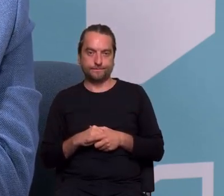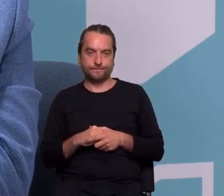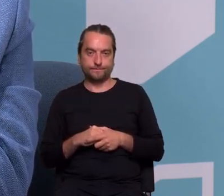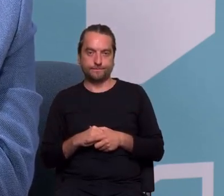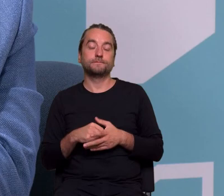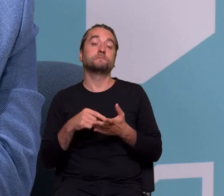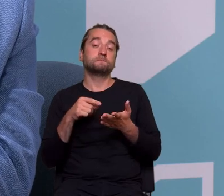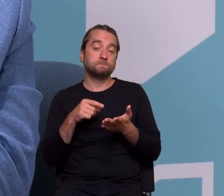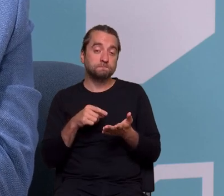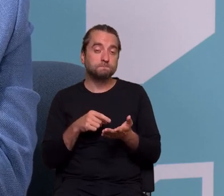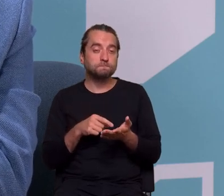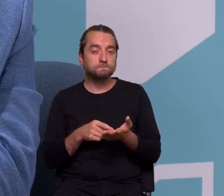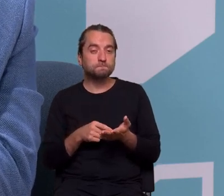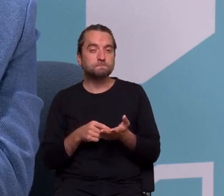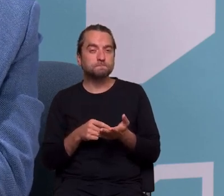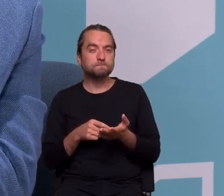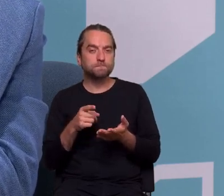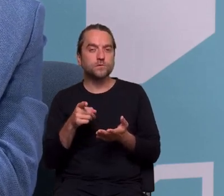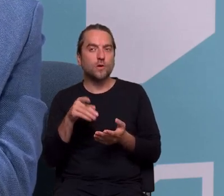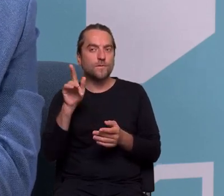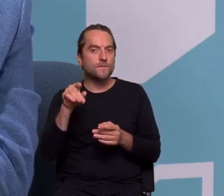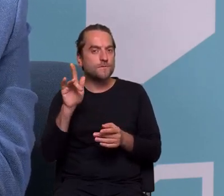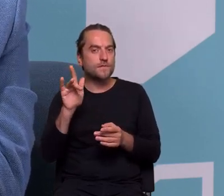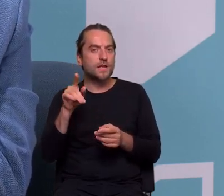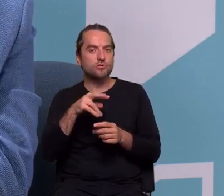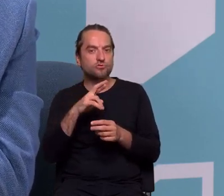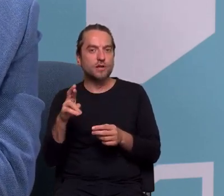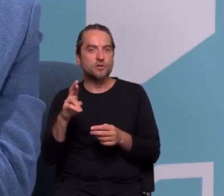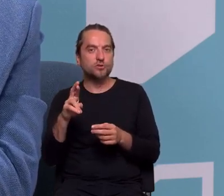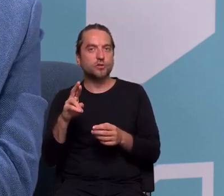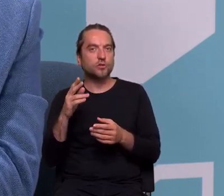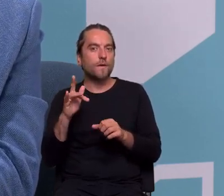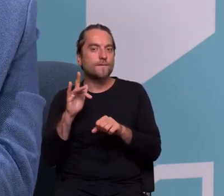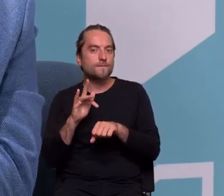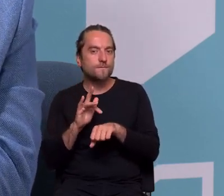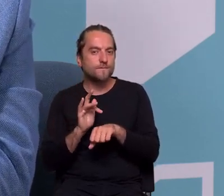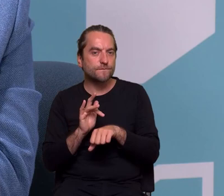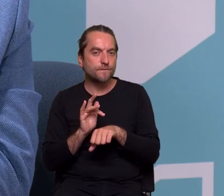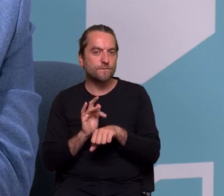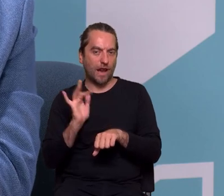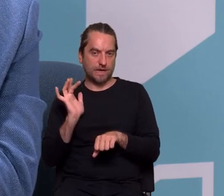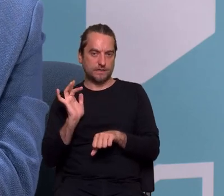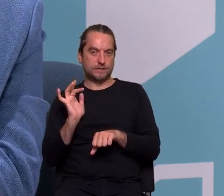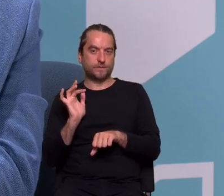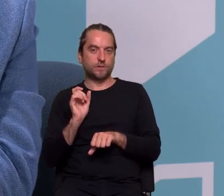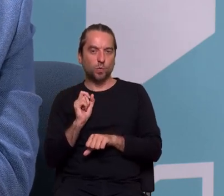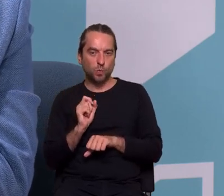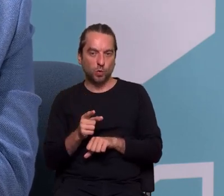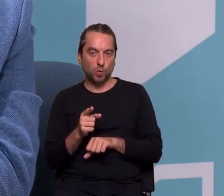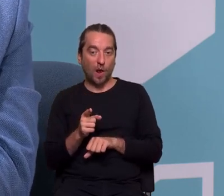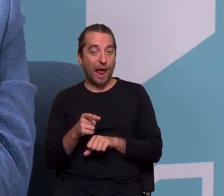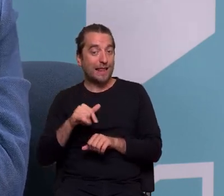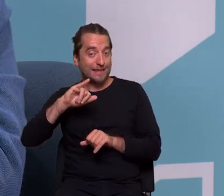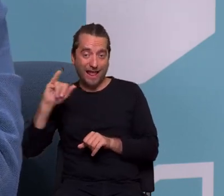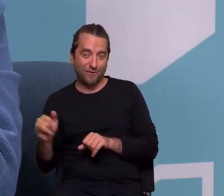pewien kapitał, ja bym powiedział tak, wrażliwości, który jest potencjalny, znaczy on się może pojawić. Ja nie uważam, że on się